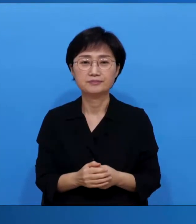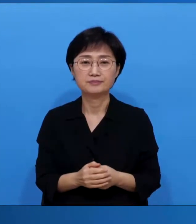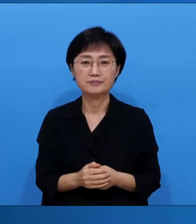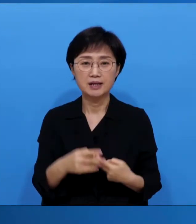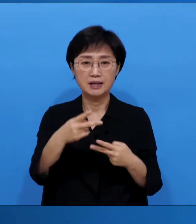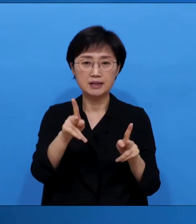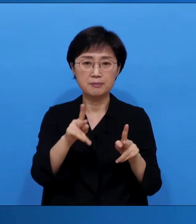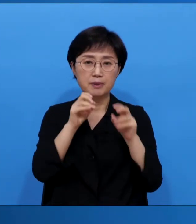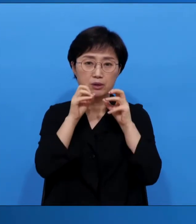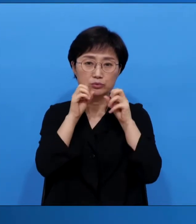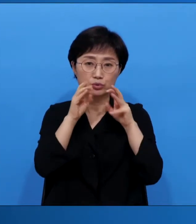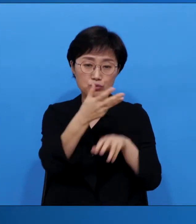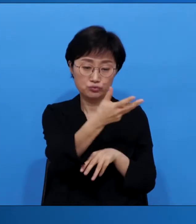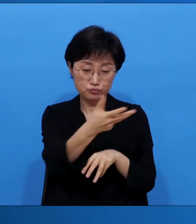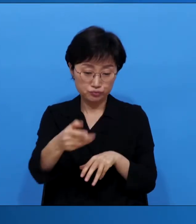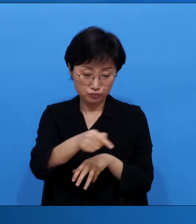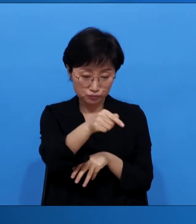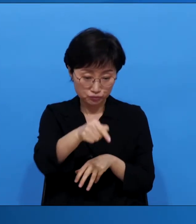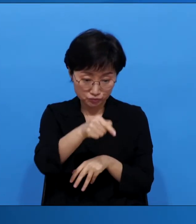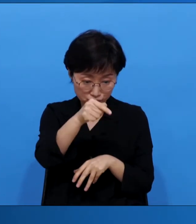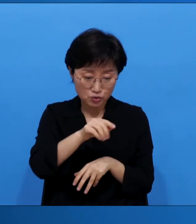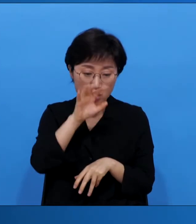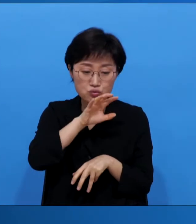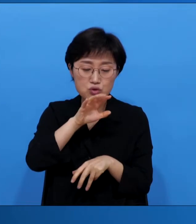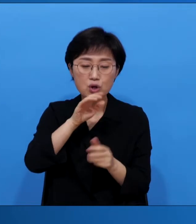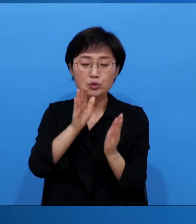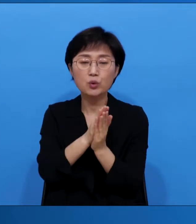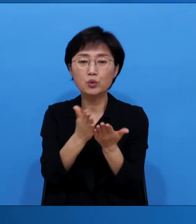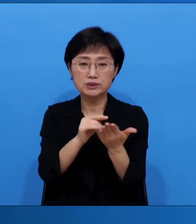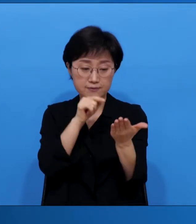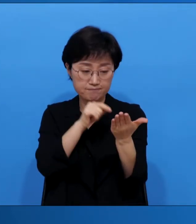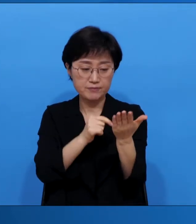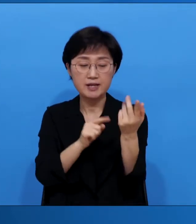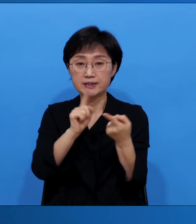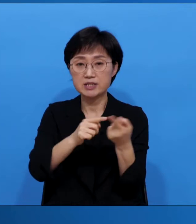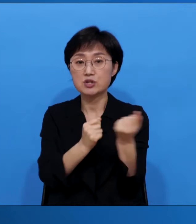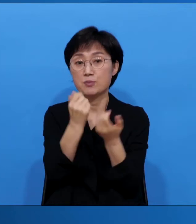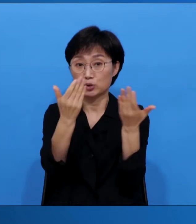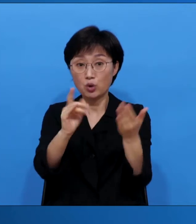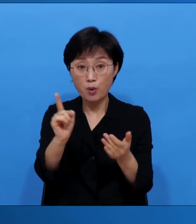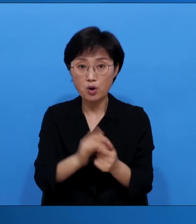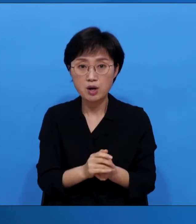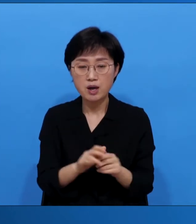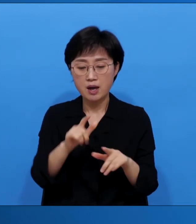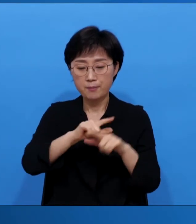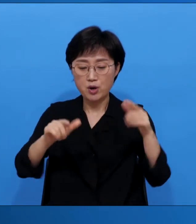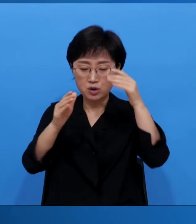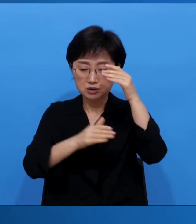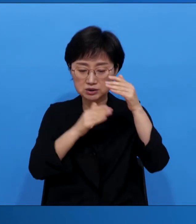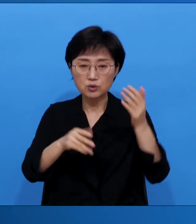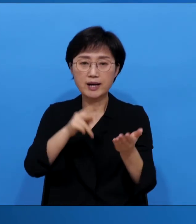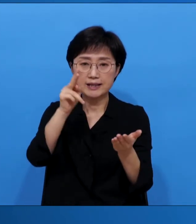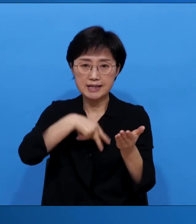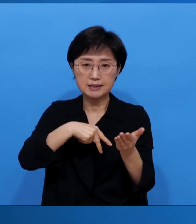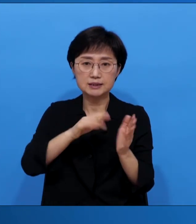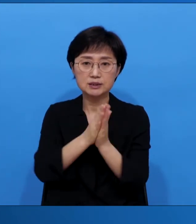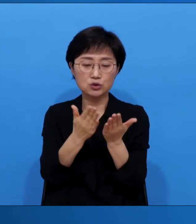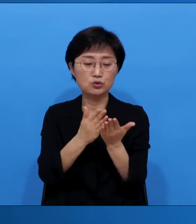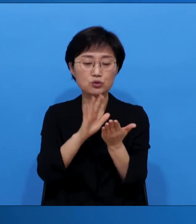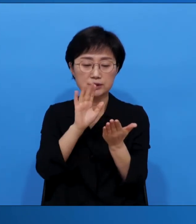다락방 전도운동의 흐름 속에서 살펴보는 훈련교재의 역사. 이번 주는 평신도가 읽을 전도훈련교재를 소개합니다.